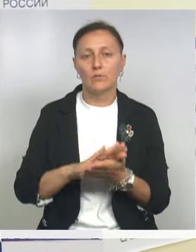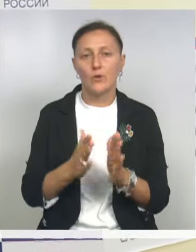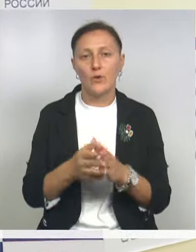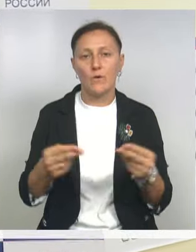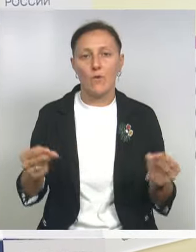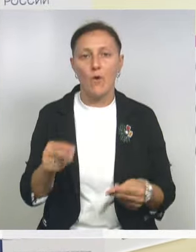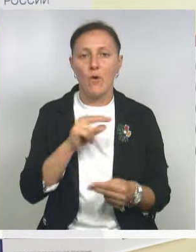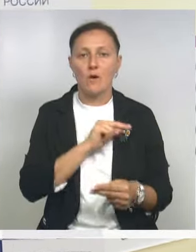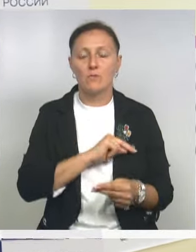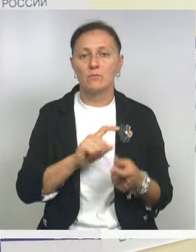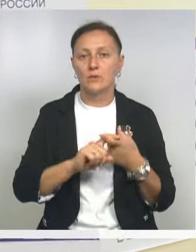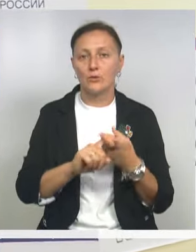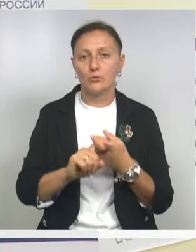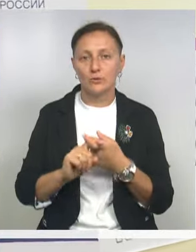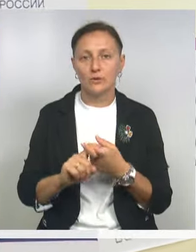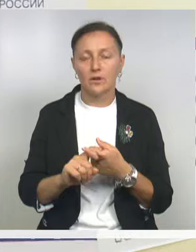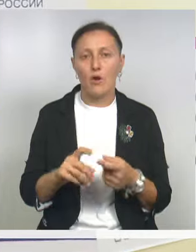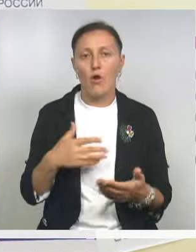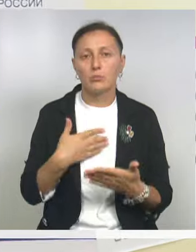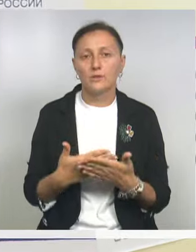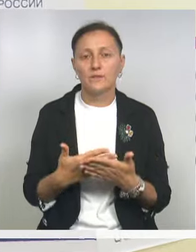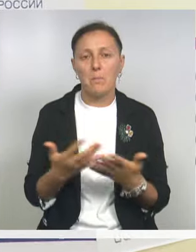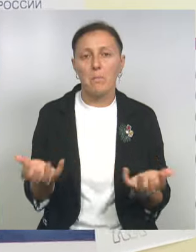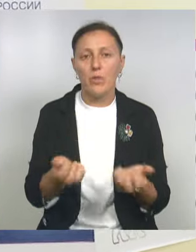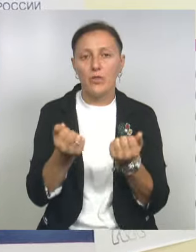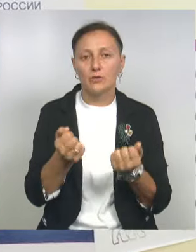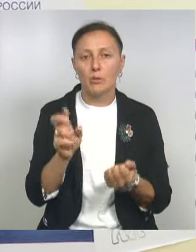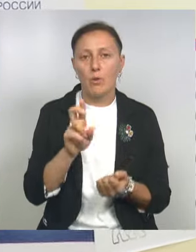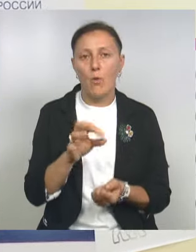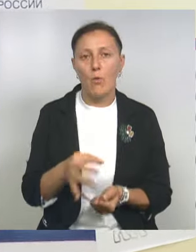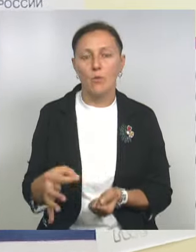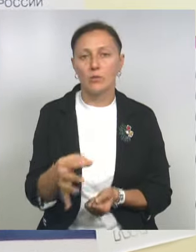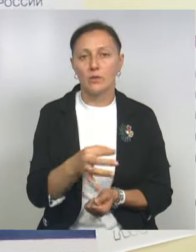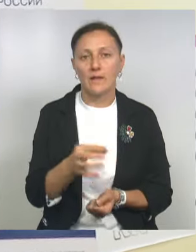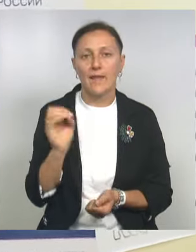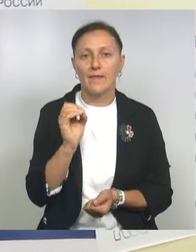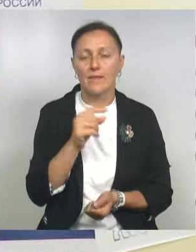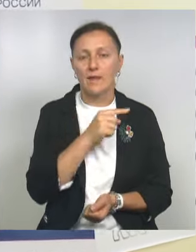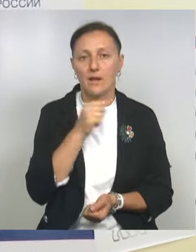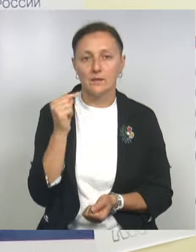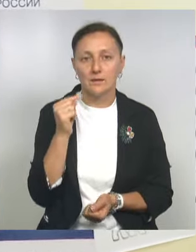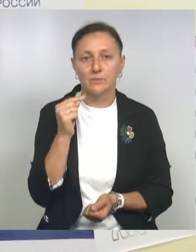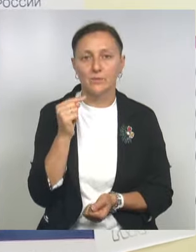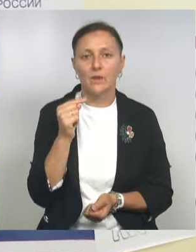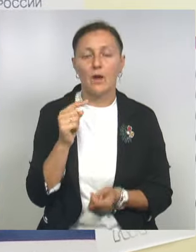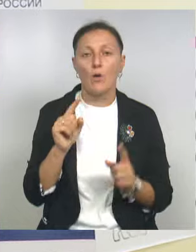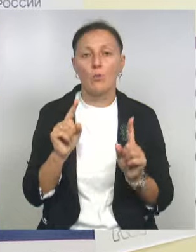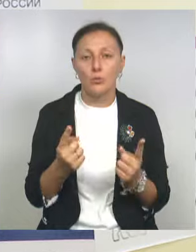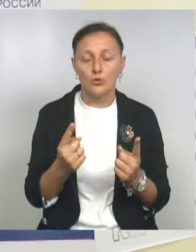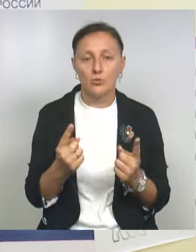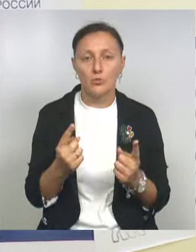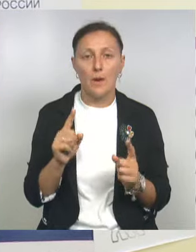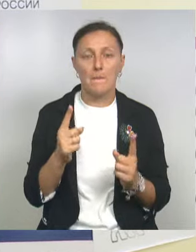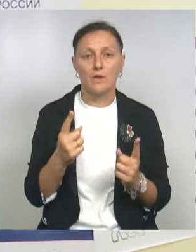сотрудничестве со штабом общественной поддержки в Белгородской области Всероссийской партии Единая Россия Почему Потому что как